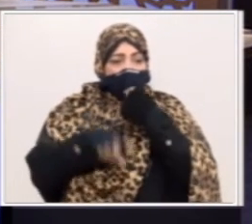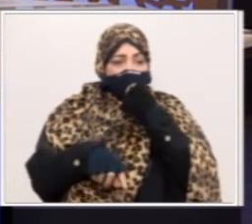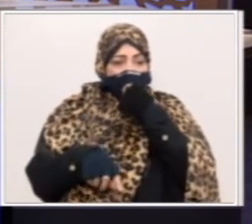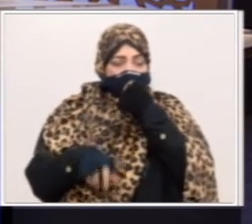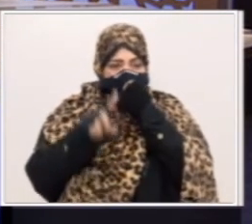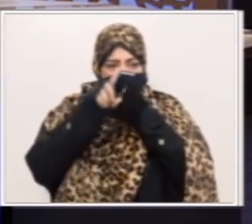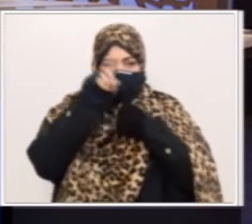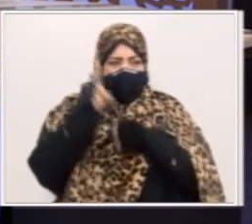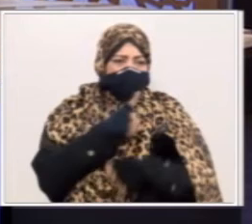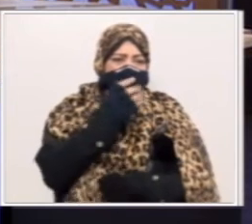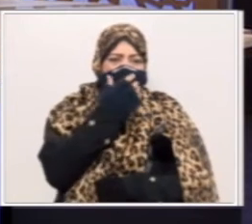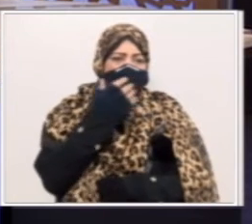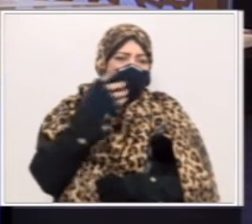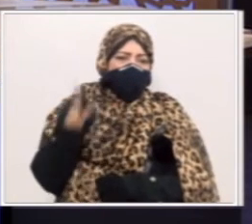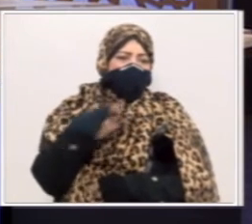ويدوخ